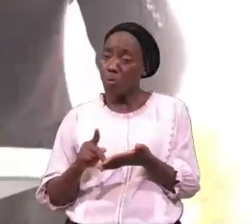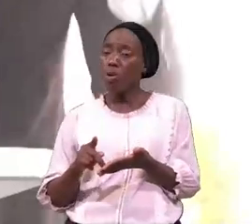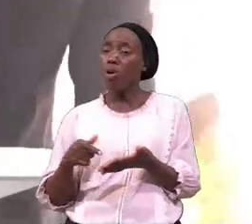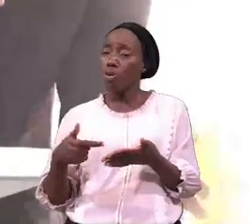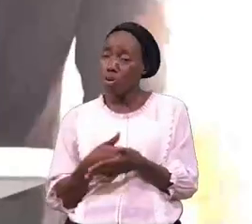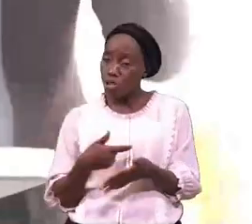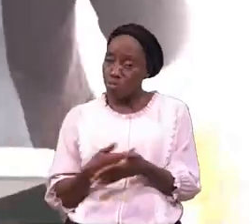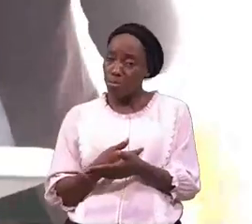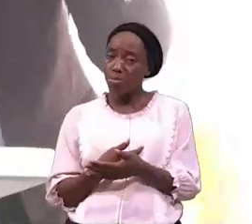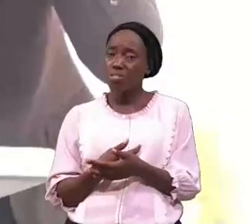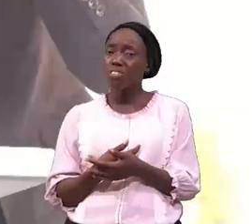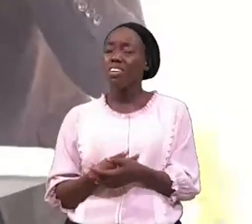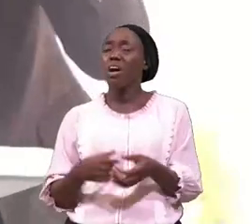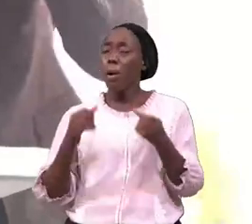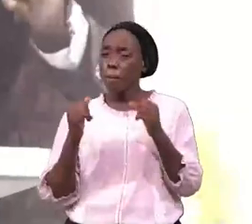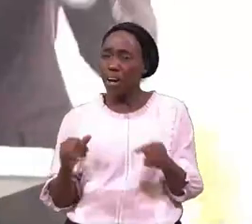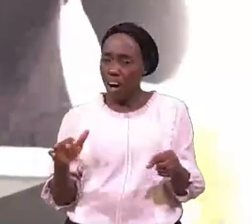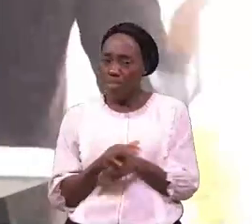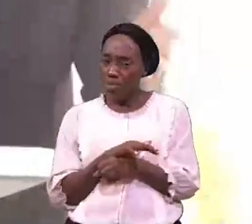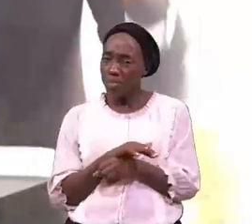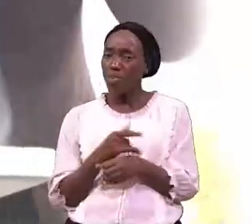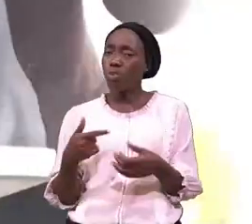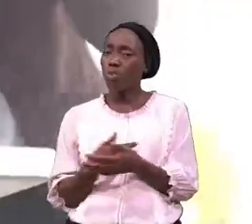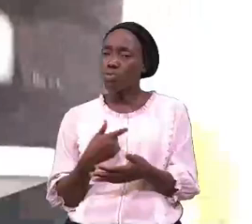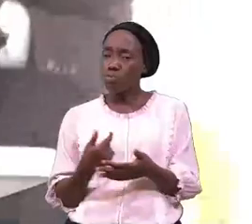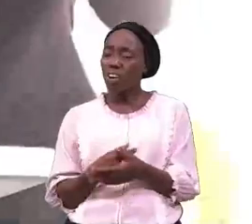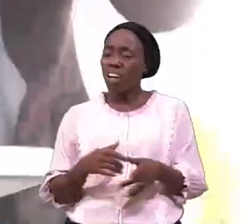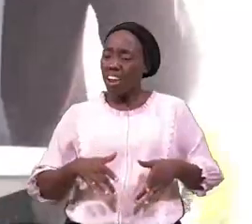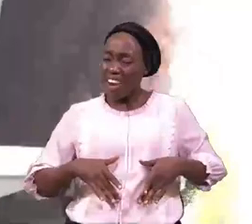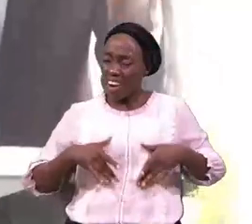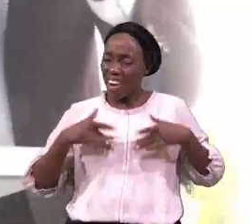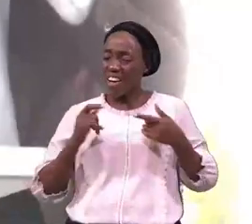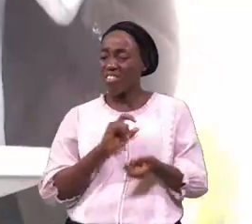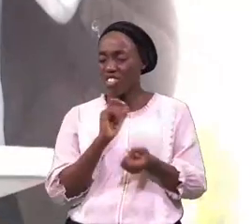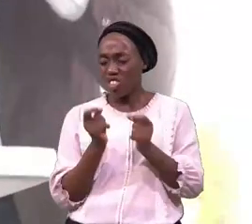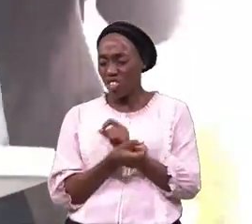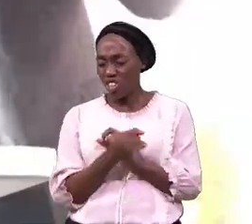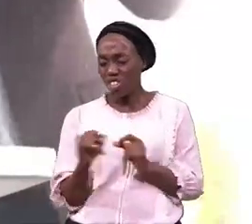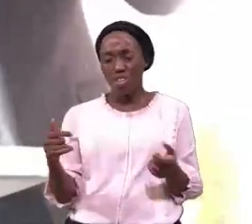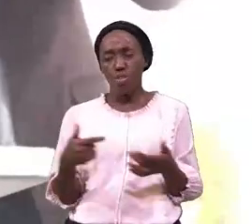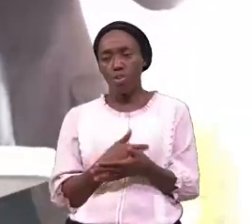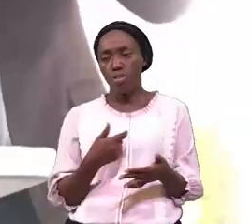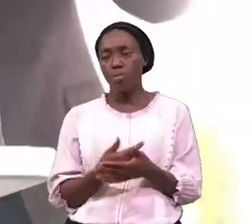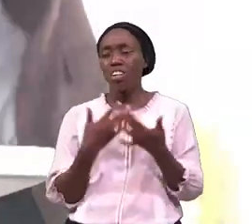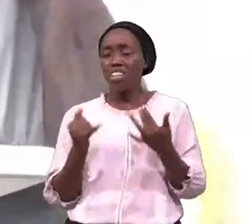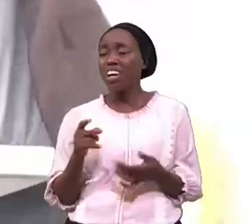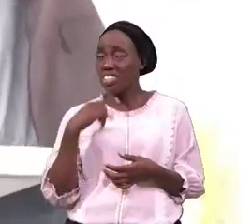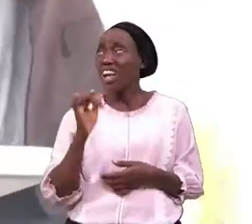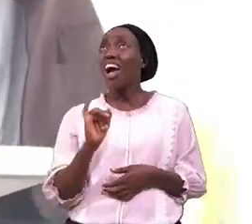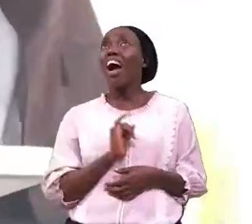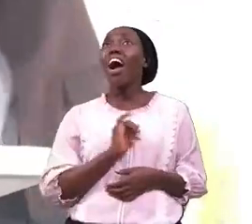simple, l'évangile puissant, l'évangile qui change de vie. Parle maintenant au Seigneur. Je vais prêcher